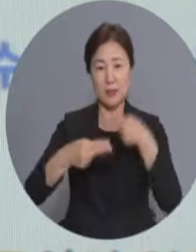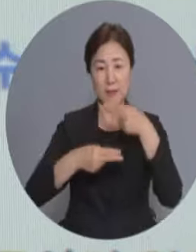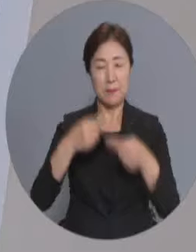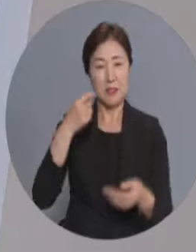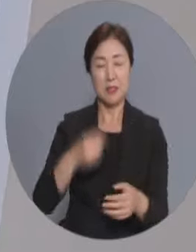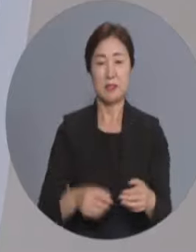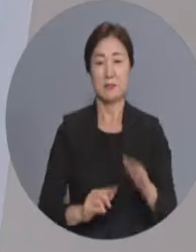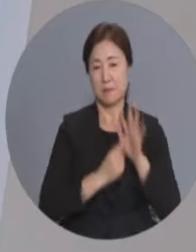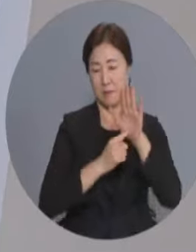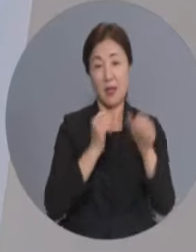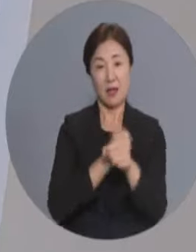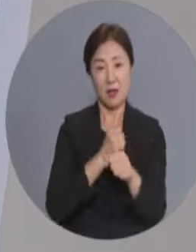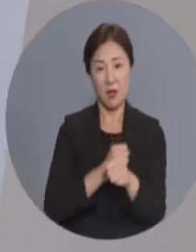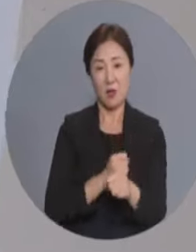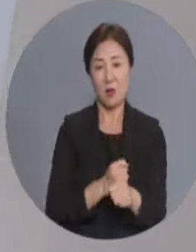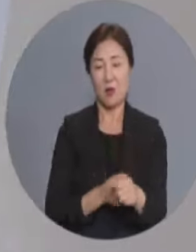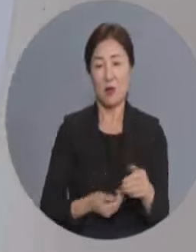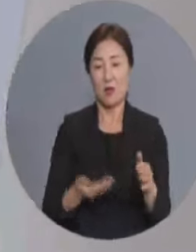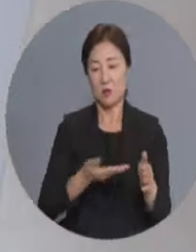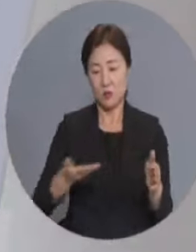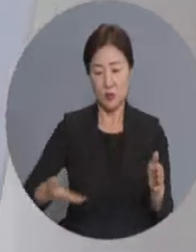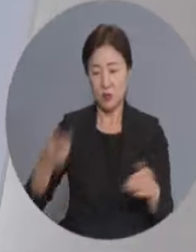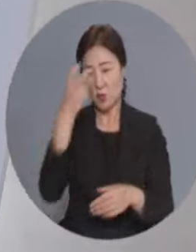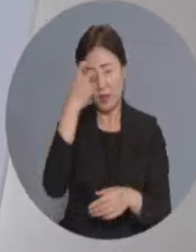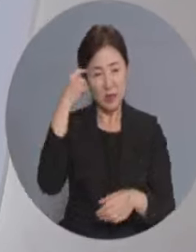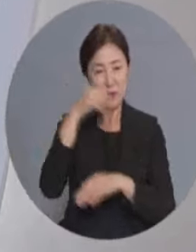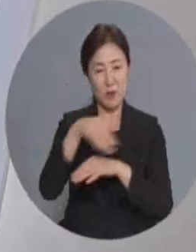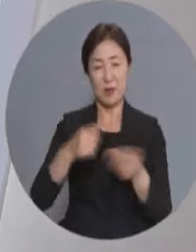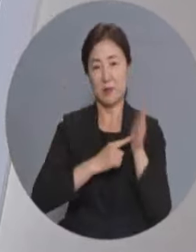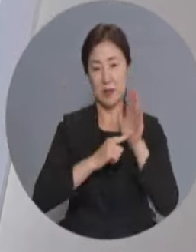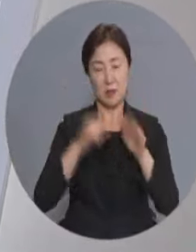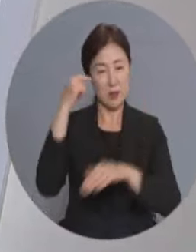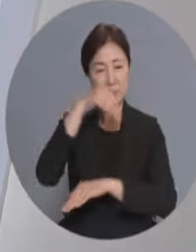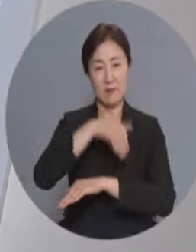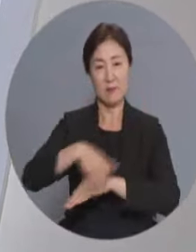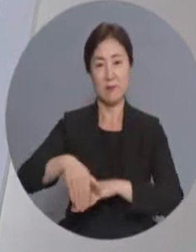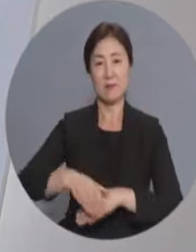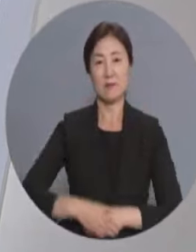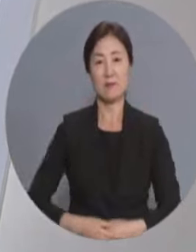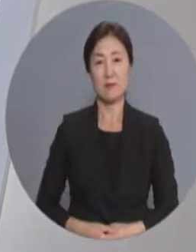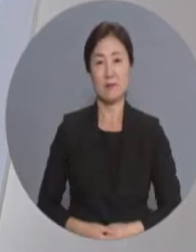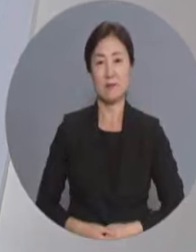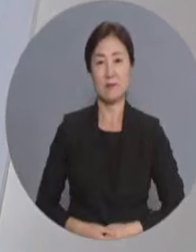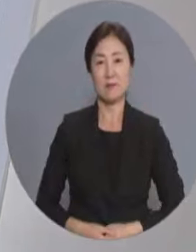수자원 관리 계획을 발표할 예정입니다. MBC 뉴스 김단비입니다.